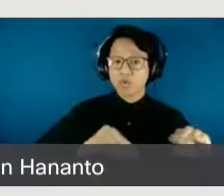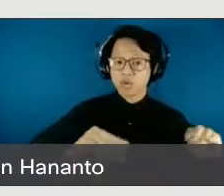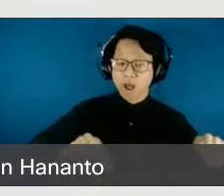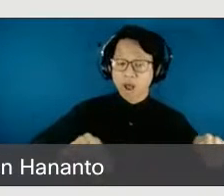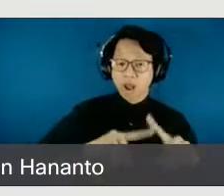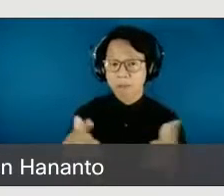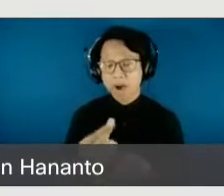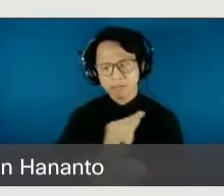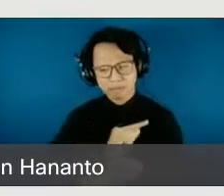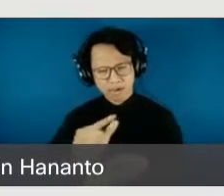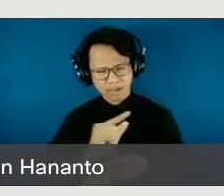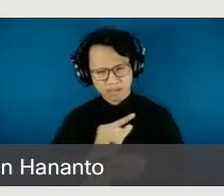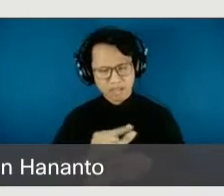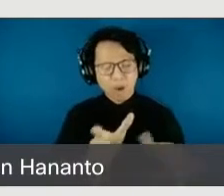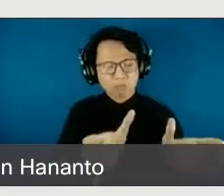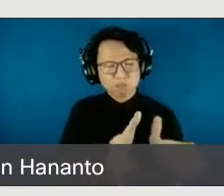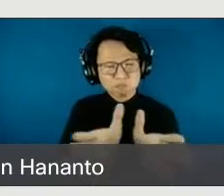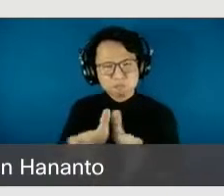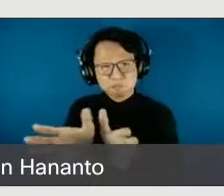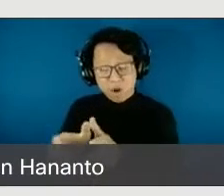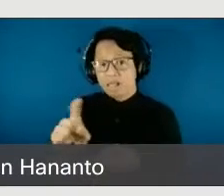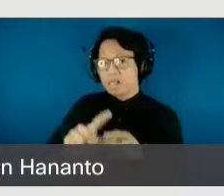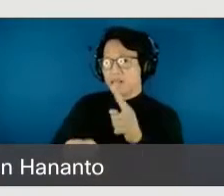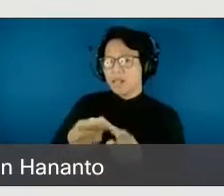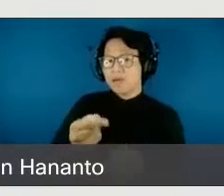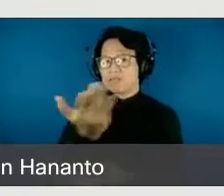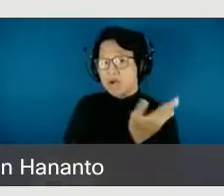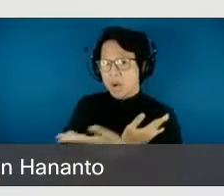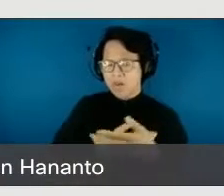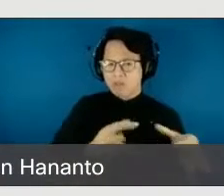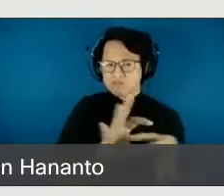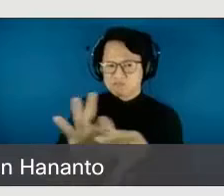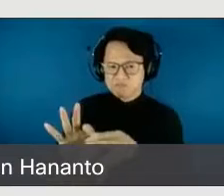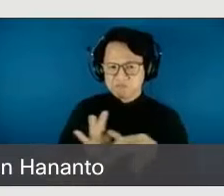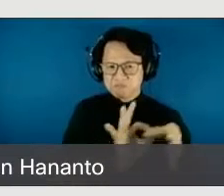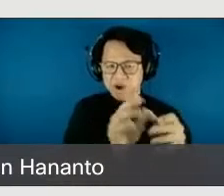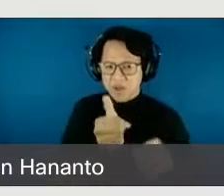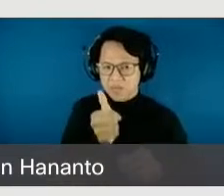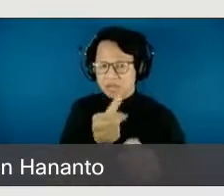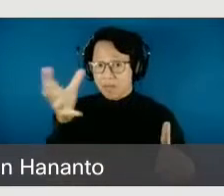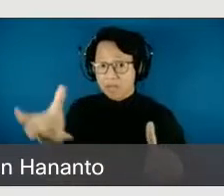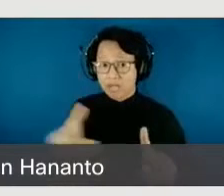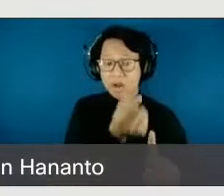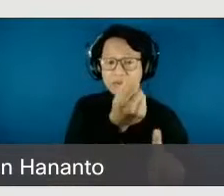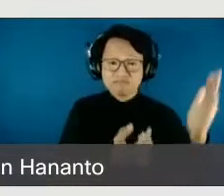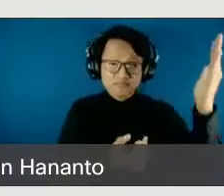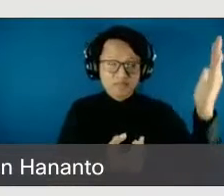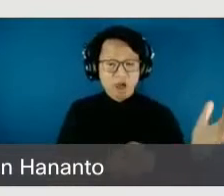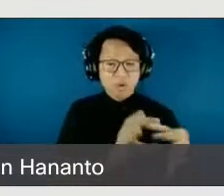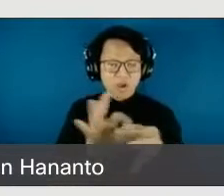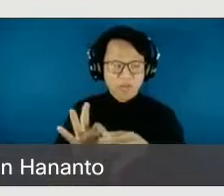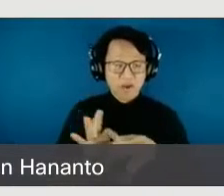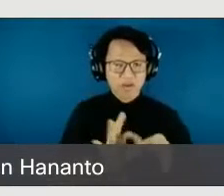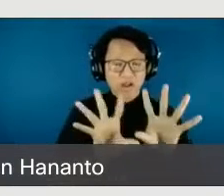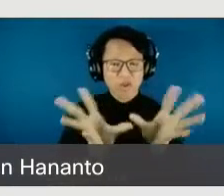atau pelatihan, juga tentunya teman-teman dengan disabilitas bisa merayakan pencapaian yang berupa kolaborasi yang lebih